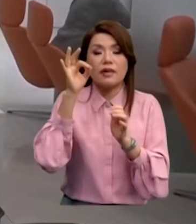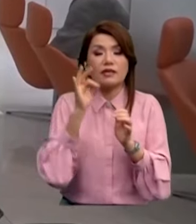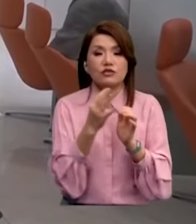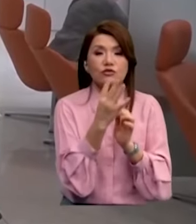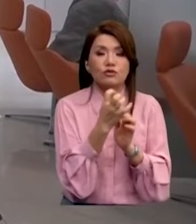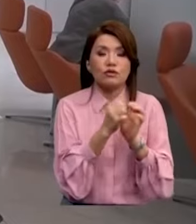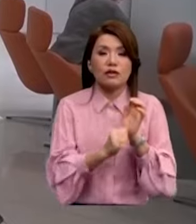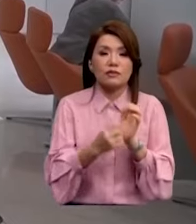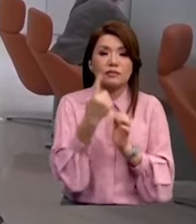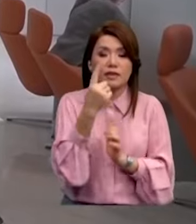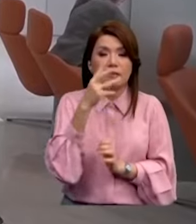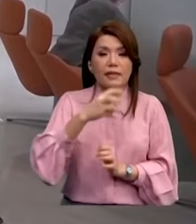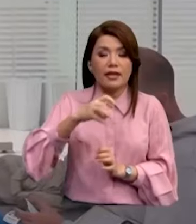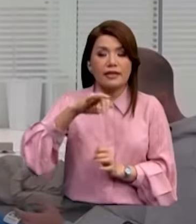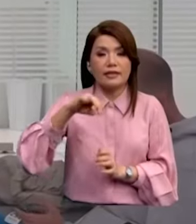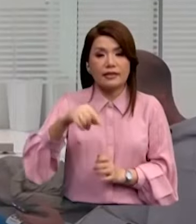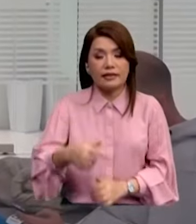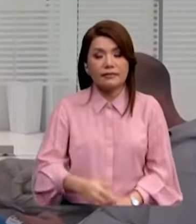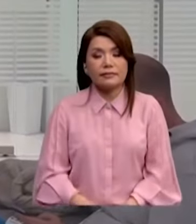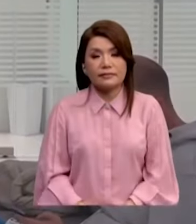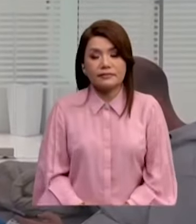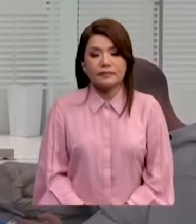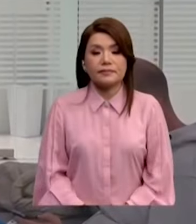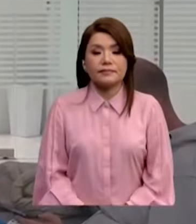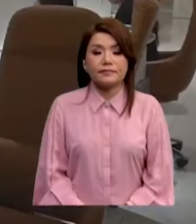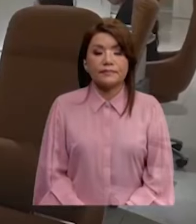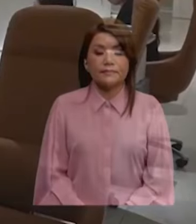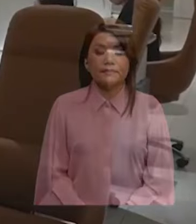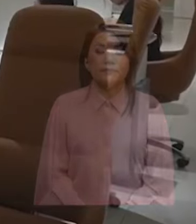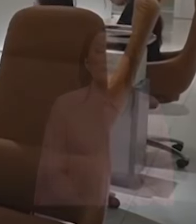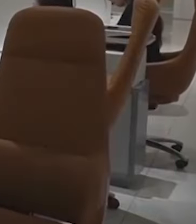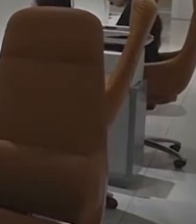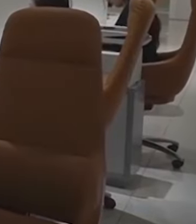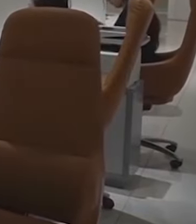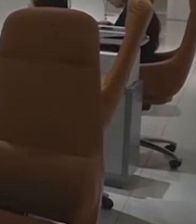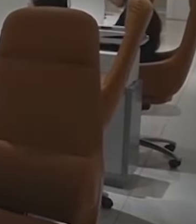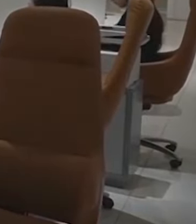461 миллиард теңгеге жеткен. Жадырау Маржан, Данияр Мүтекеев, Атамекен Бизнес.